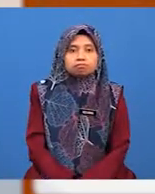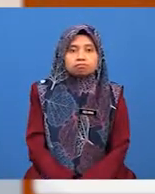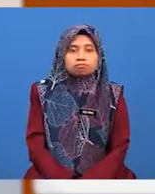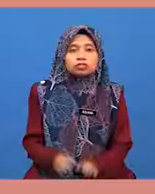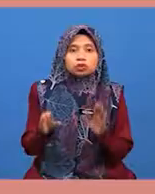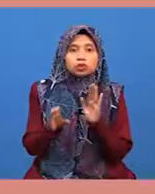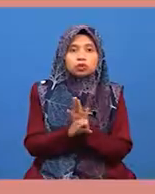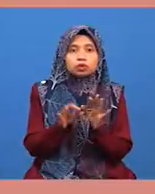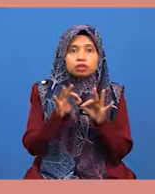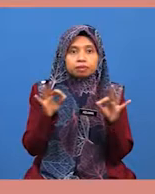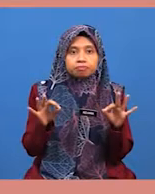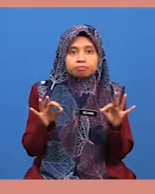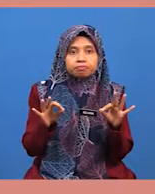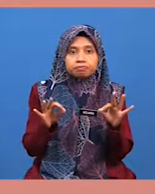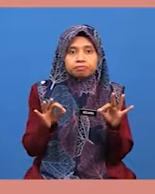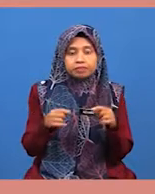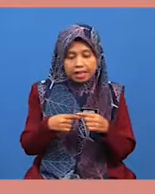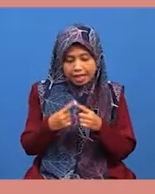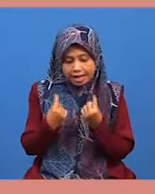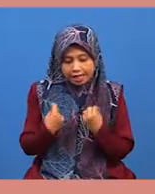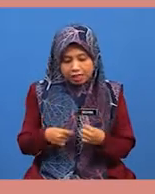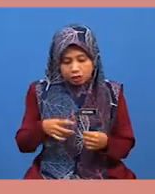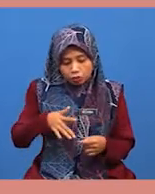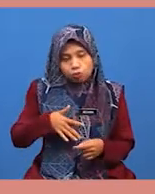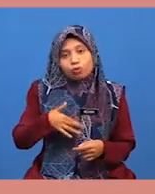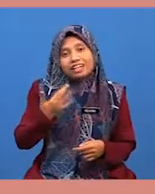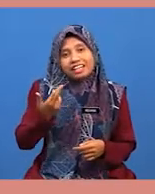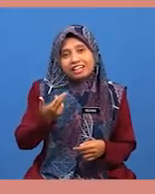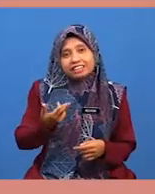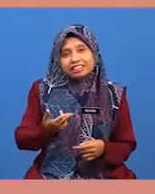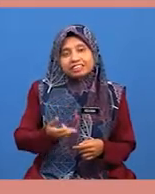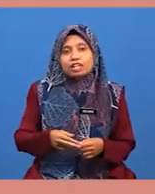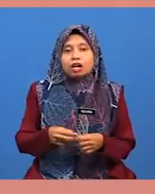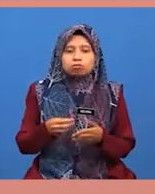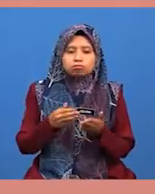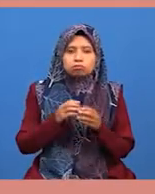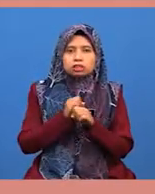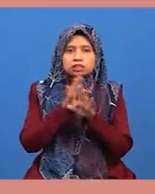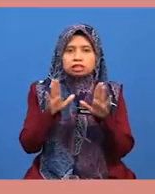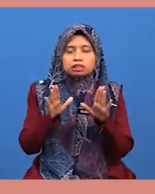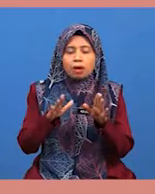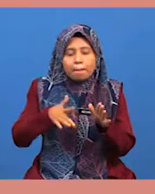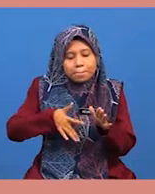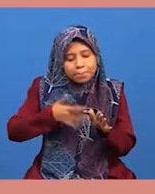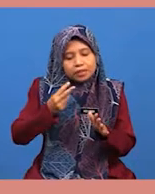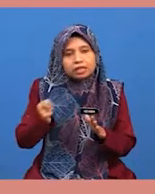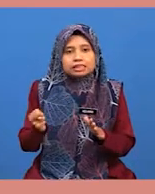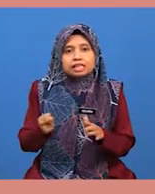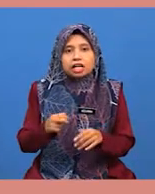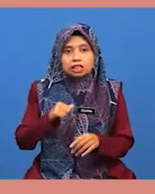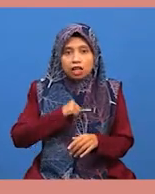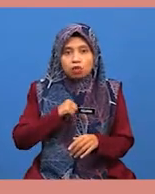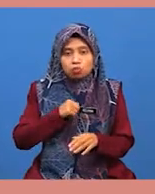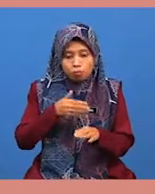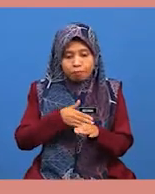Contoh ayat, hatiku riang. Ayat ini menerangkan keadaan perasaan aku pada